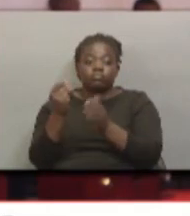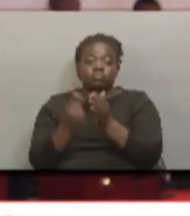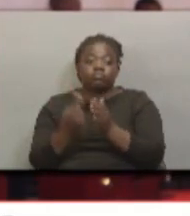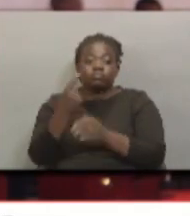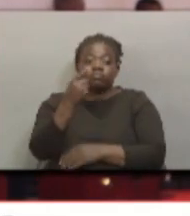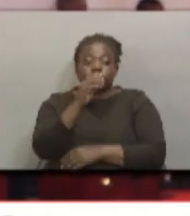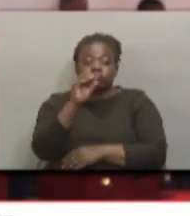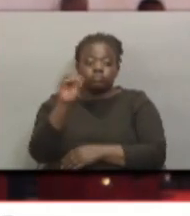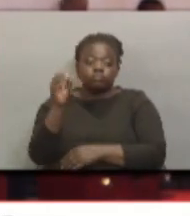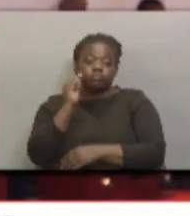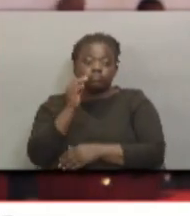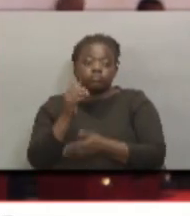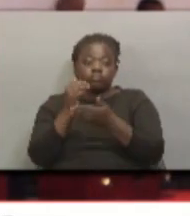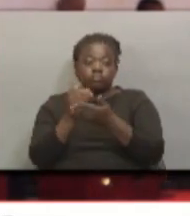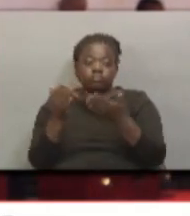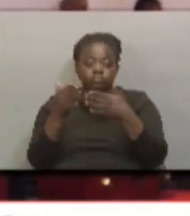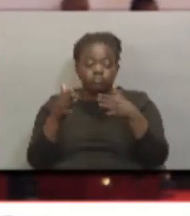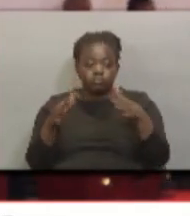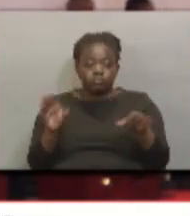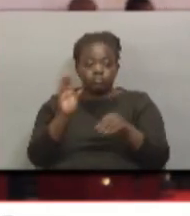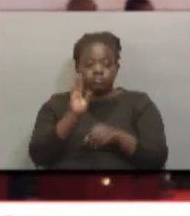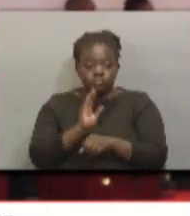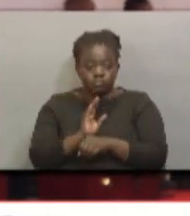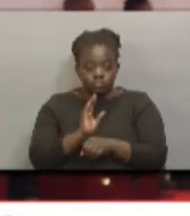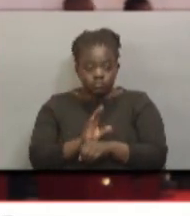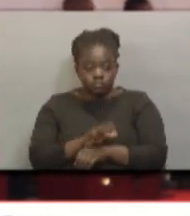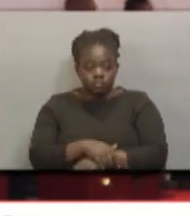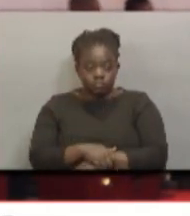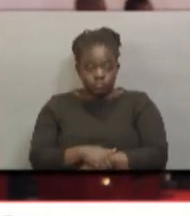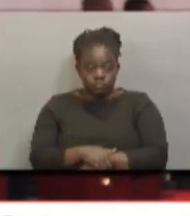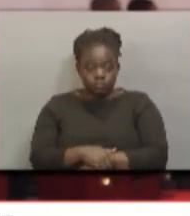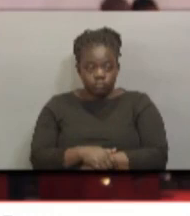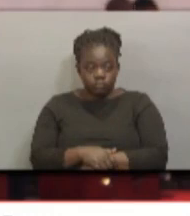10 buyambeko mu kumaliriza olutikko.